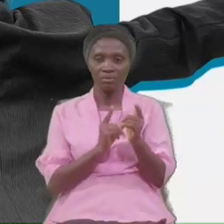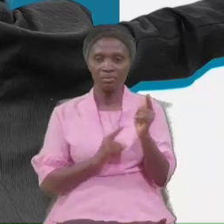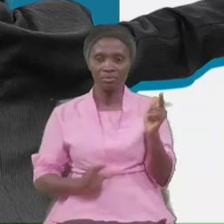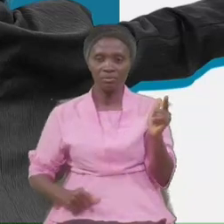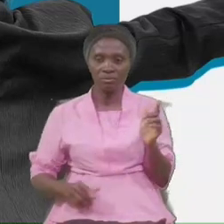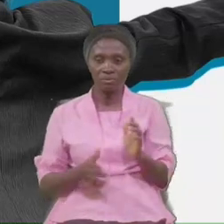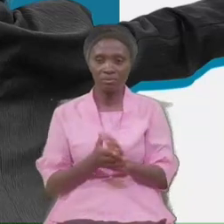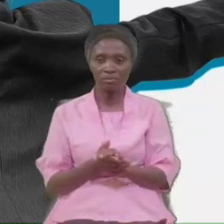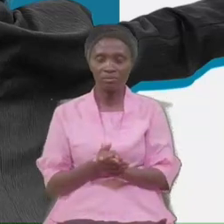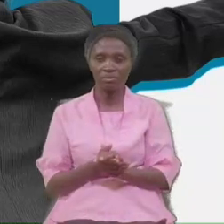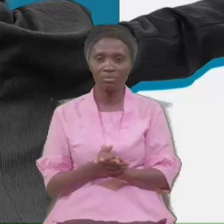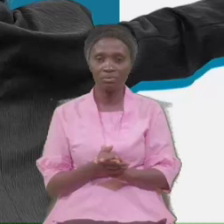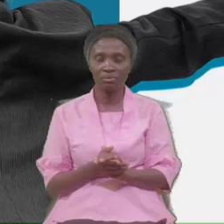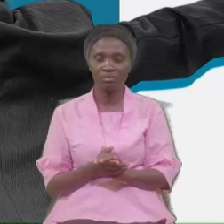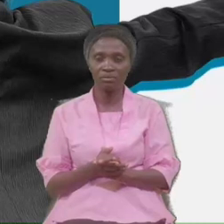Gloire à Dieu.